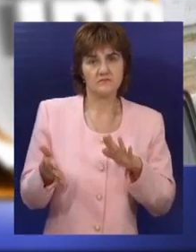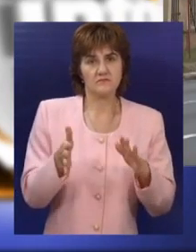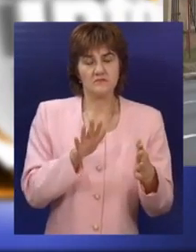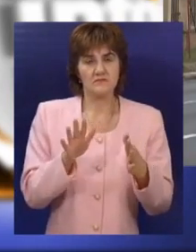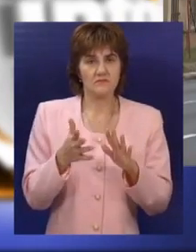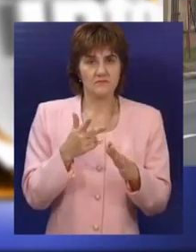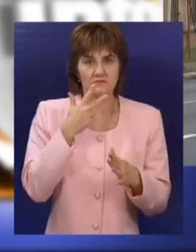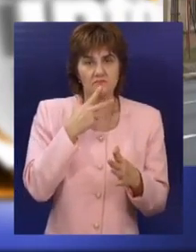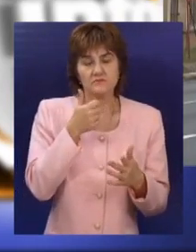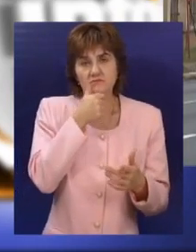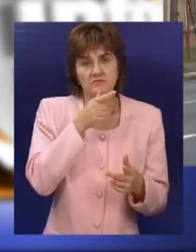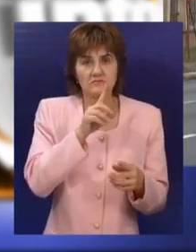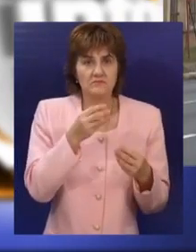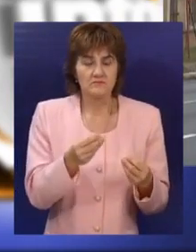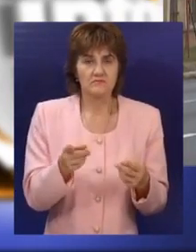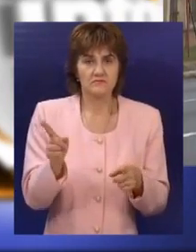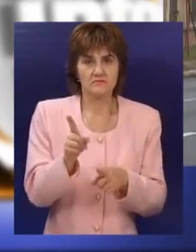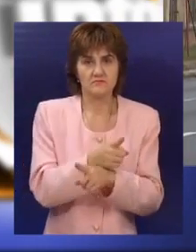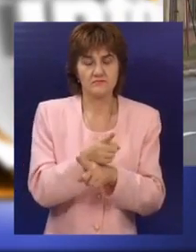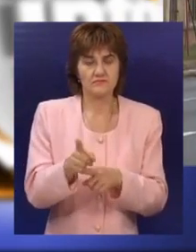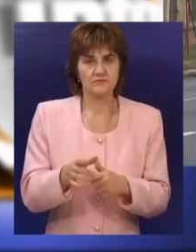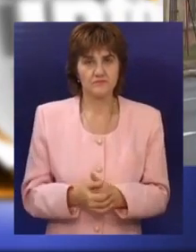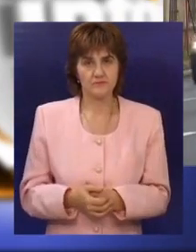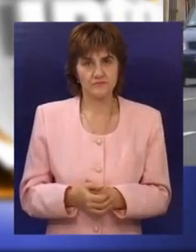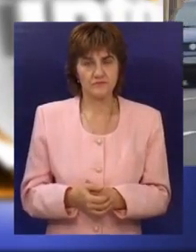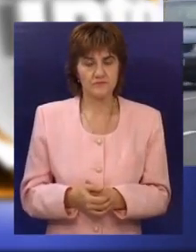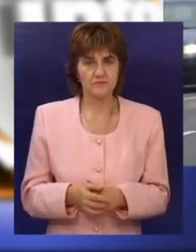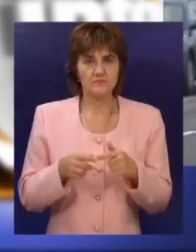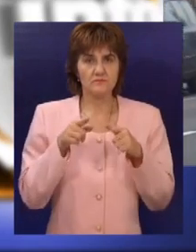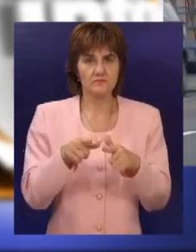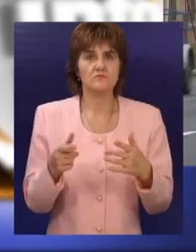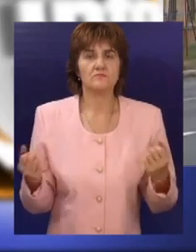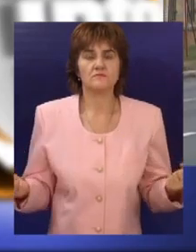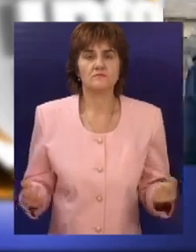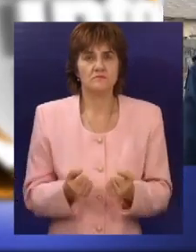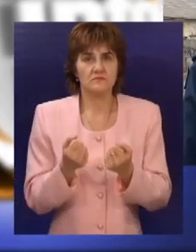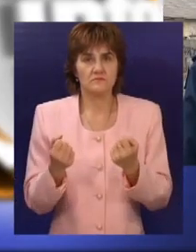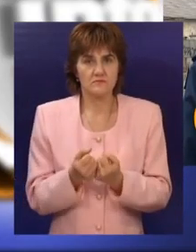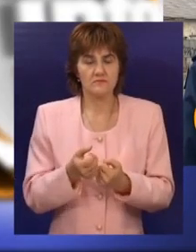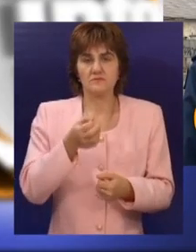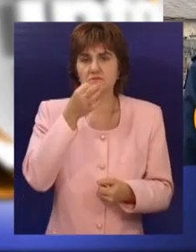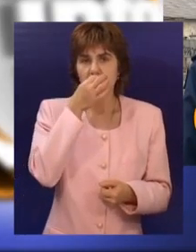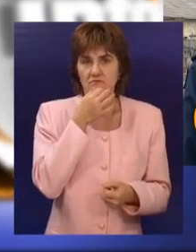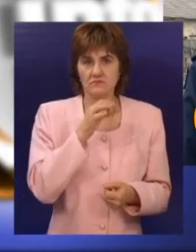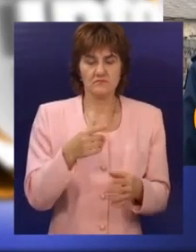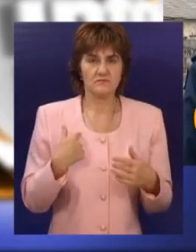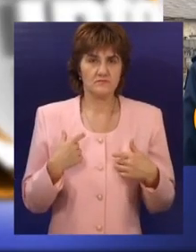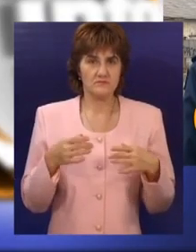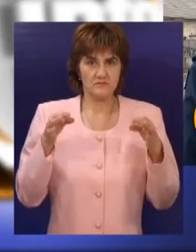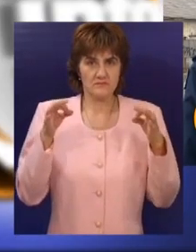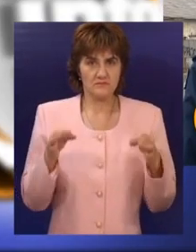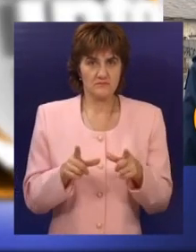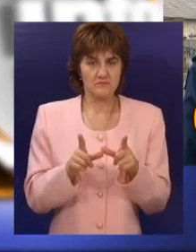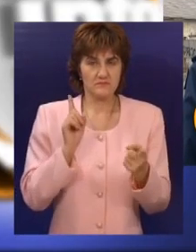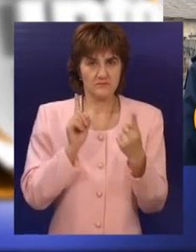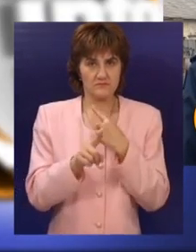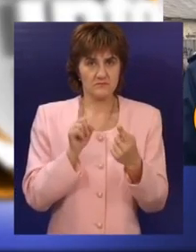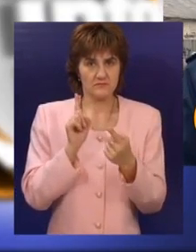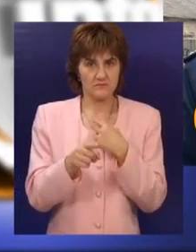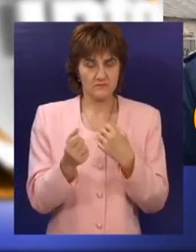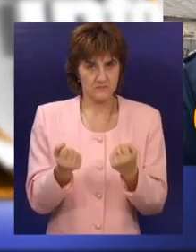eventualno uočene nepravilnosti otklone. Ove akcije u mnogo čemu poboljšavaju bezbednost saobraćaja, jer kad imate